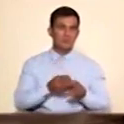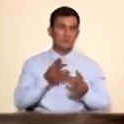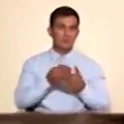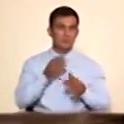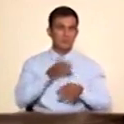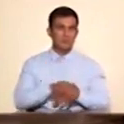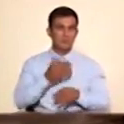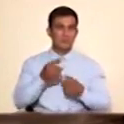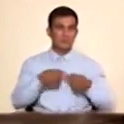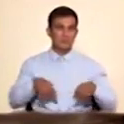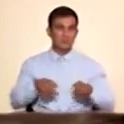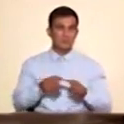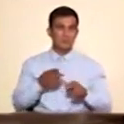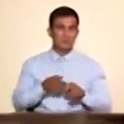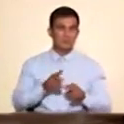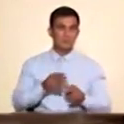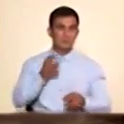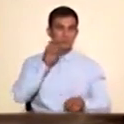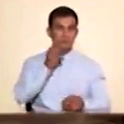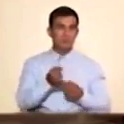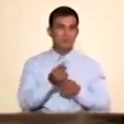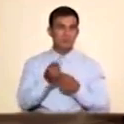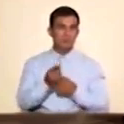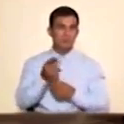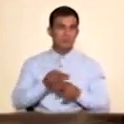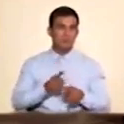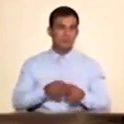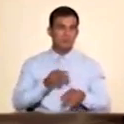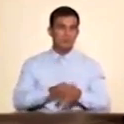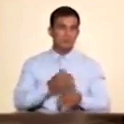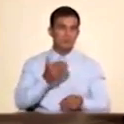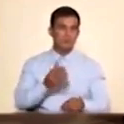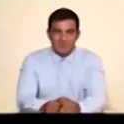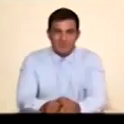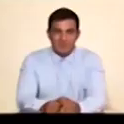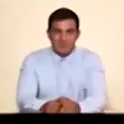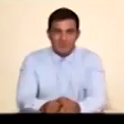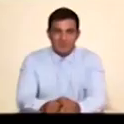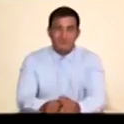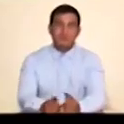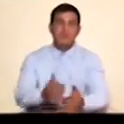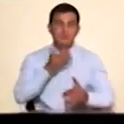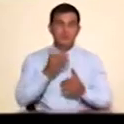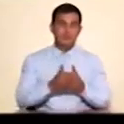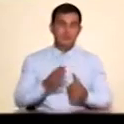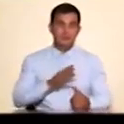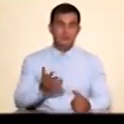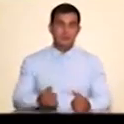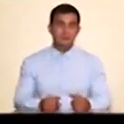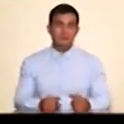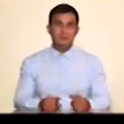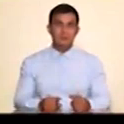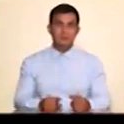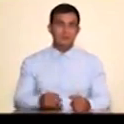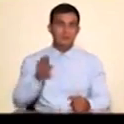hududlar shu davlatlarni yuzaga kelishiga sababchi bo'lgan deya olishimiz mumkin. Mavzumizni mazmuni